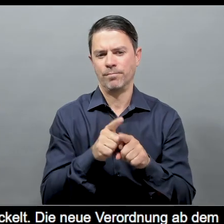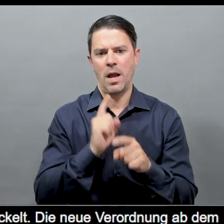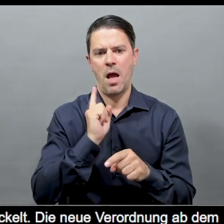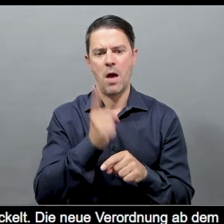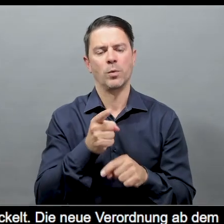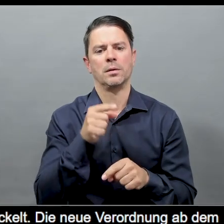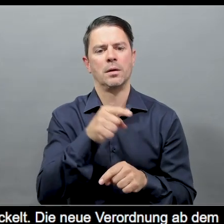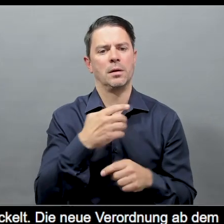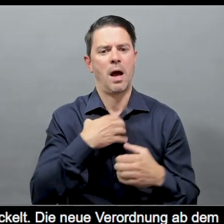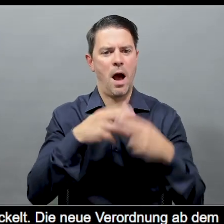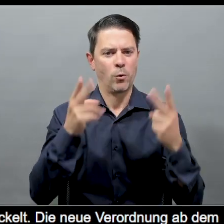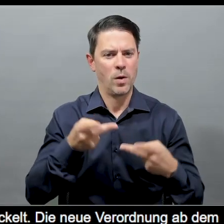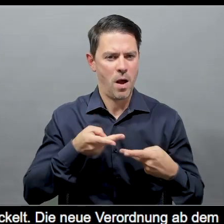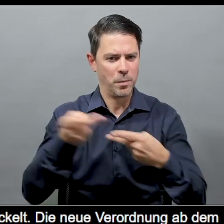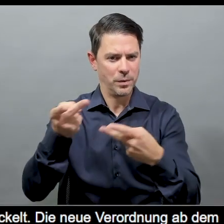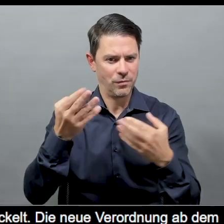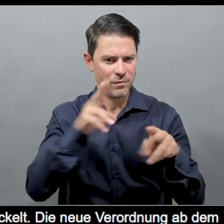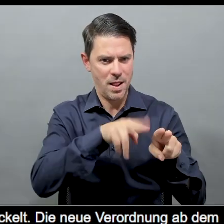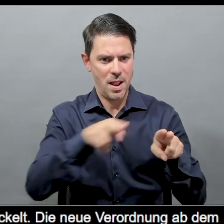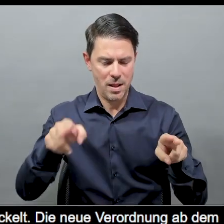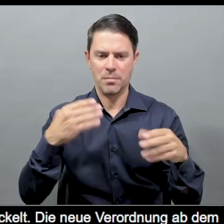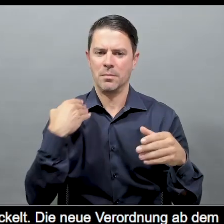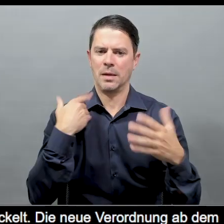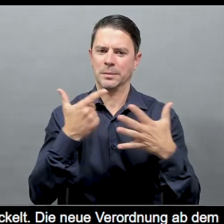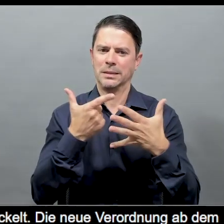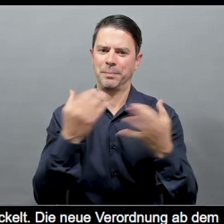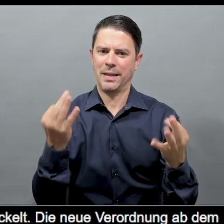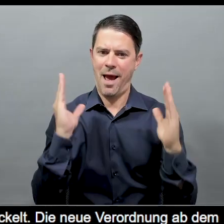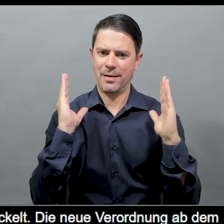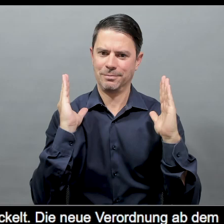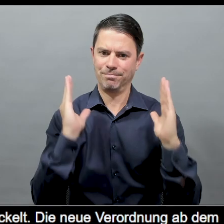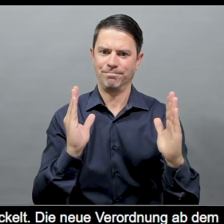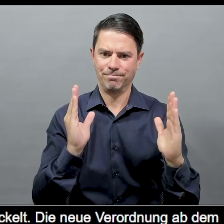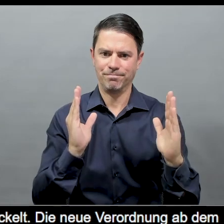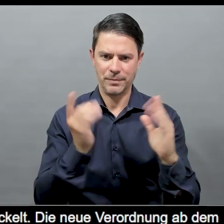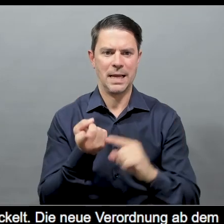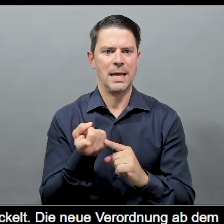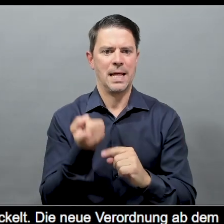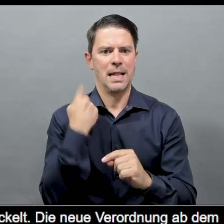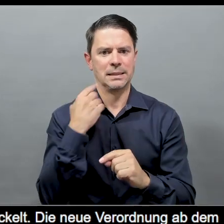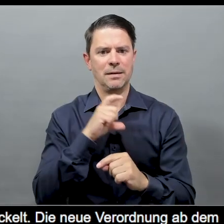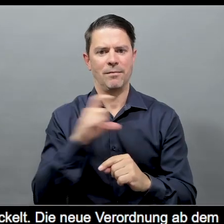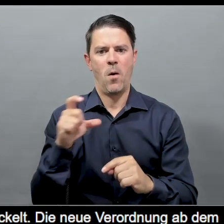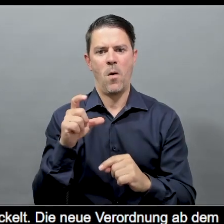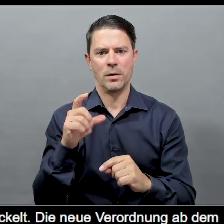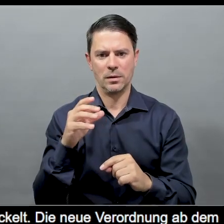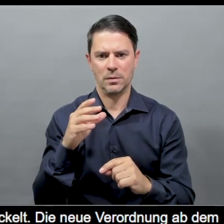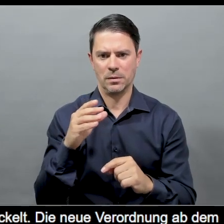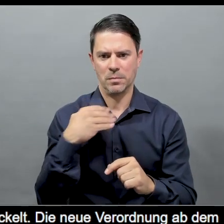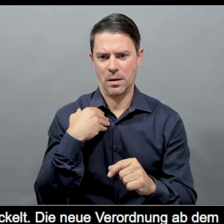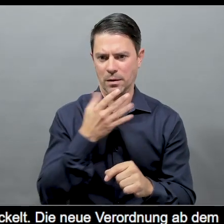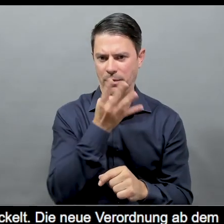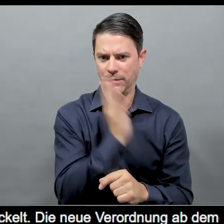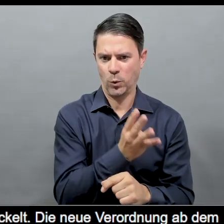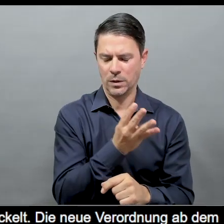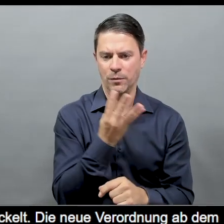Höchstständen, die wir auch schon erlebt haben. Aber natürlich ist es eine Entwicklung, die jetzt auch nicht völlig überraschend ist. Gerade auch durch